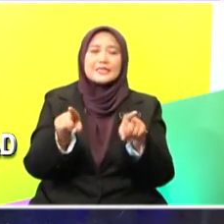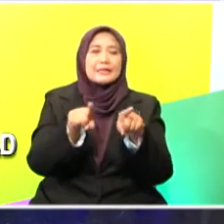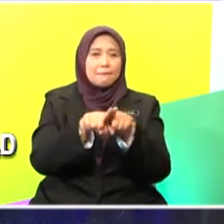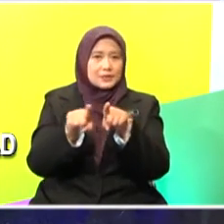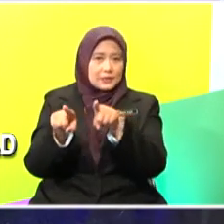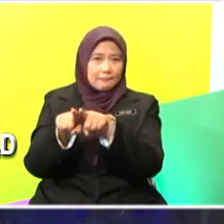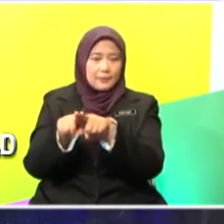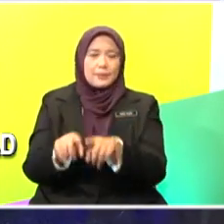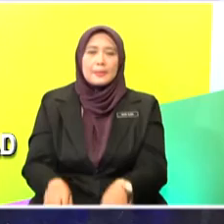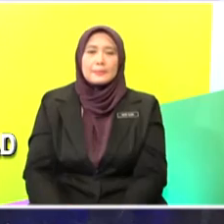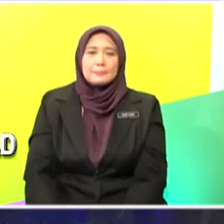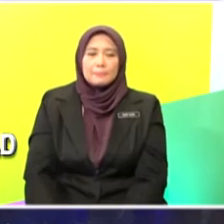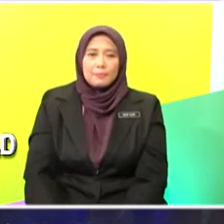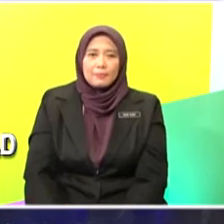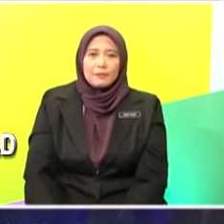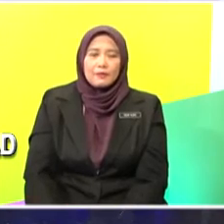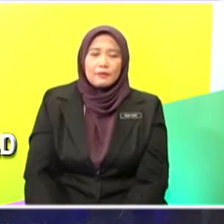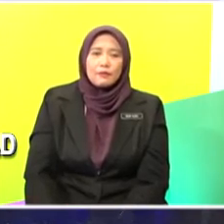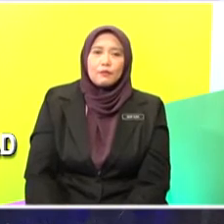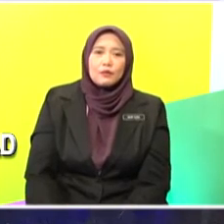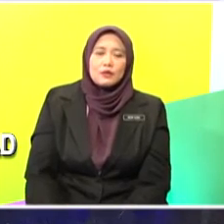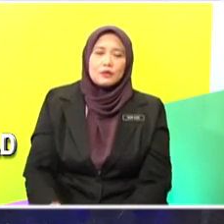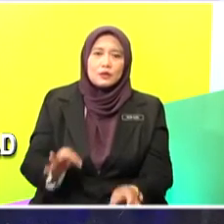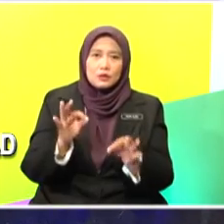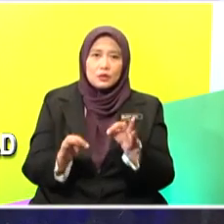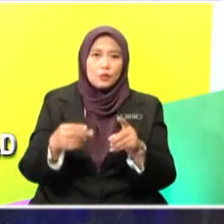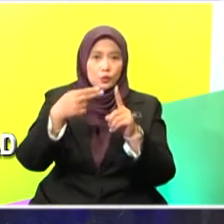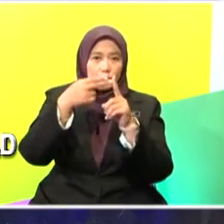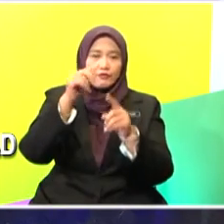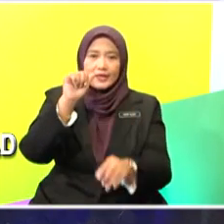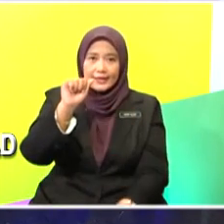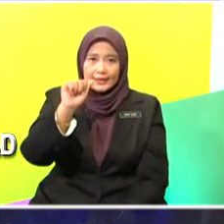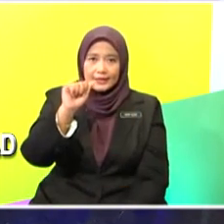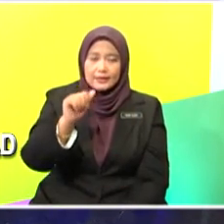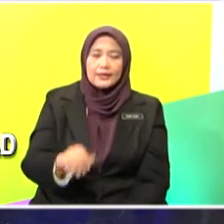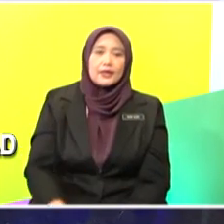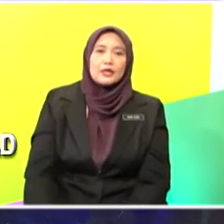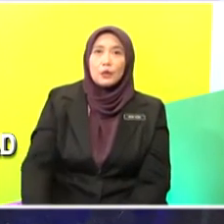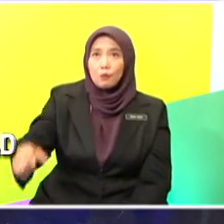tu. Tiang bulan sabit. Tiang pendek.